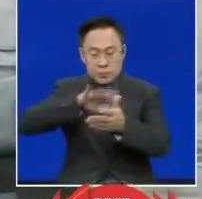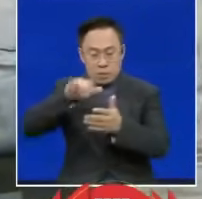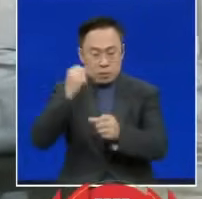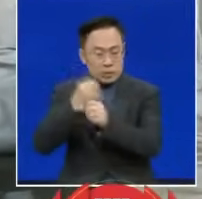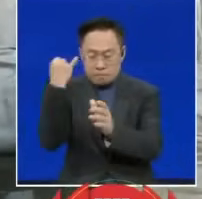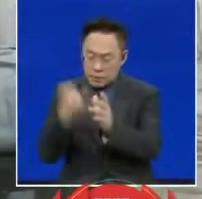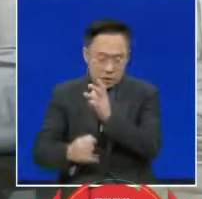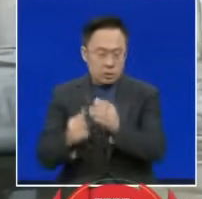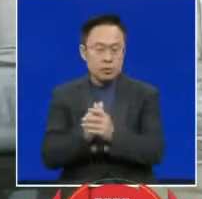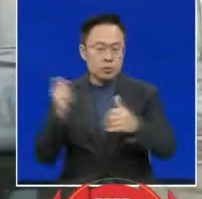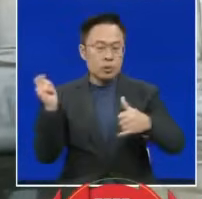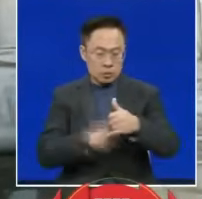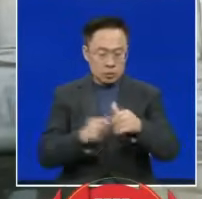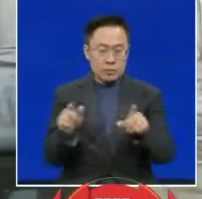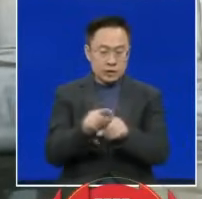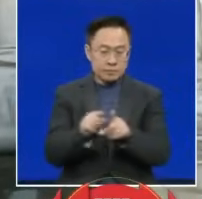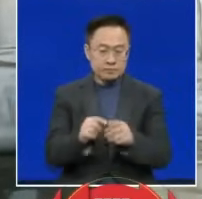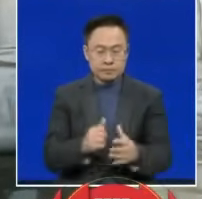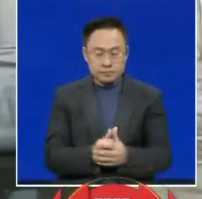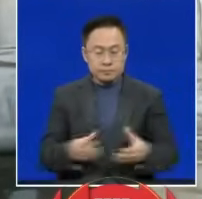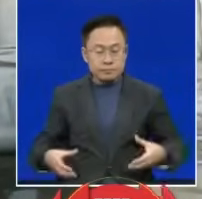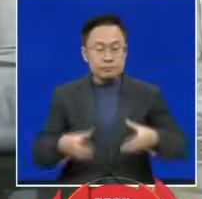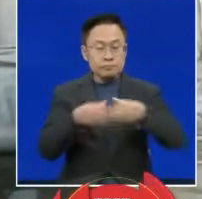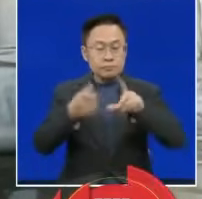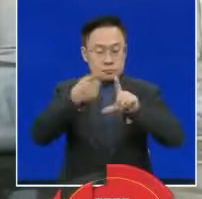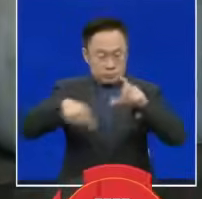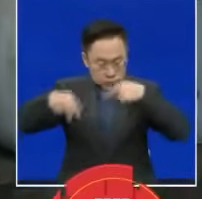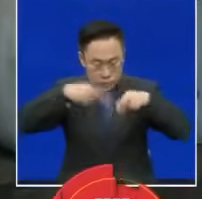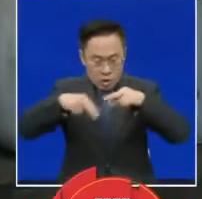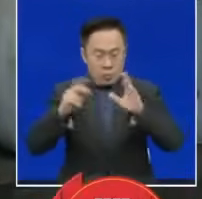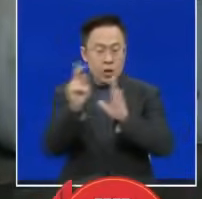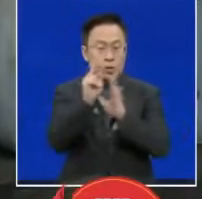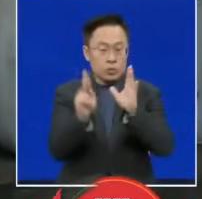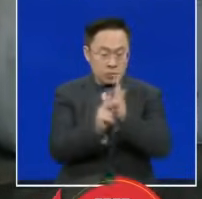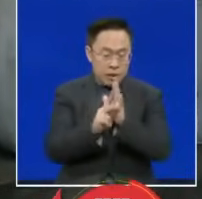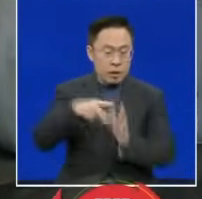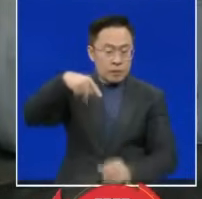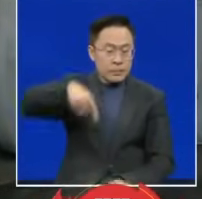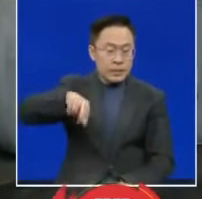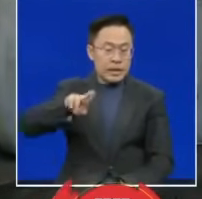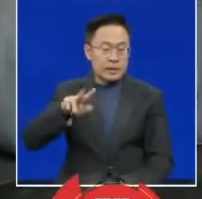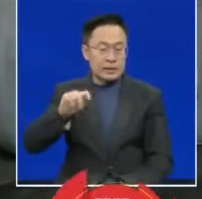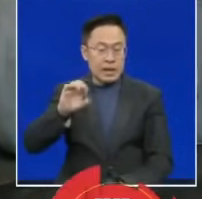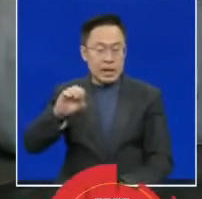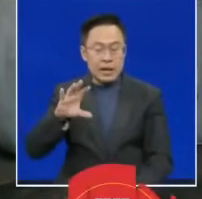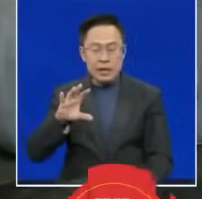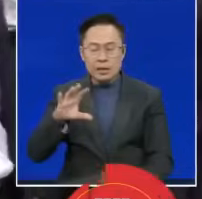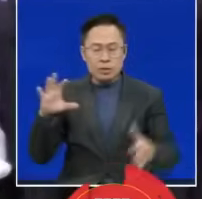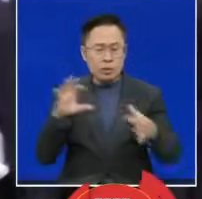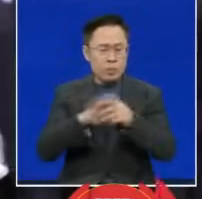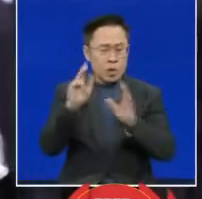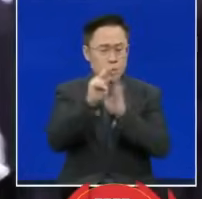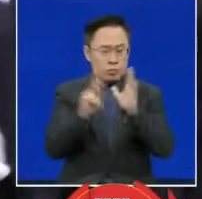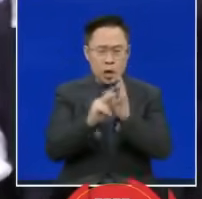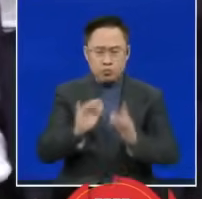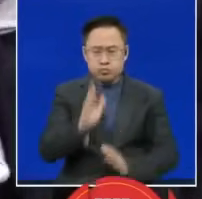เนิร์สยืนยันว่าสนับสนุนแนวทางของพรรคก้าวไกลเรื่องของการเสนอกฎหมายprtrก็คือกฎหมายเรื่องของการรายงานการปลด